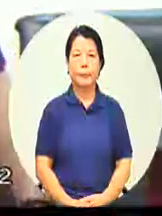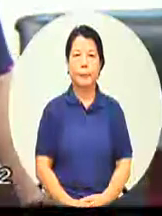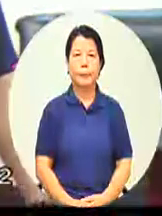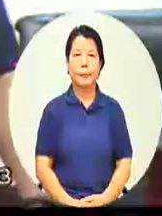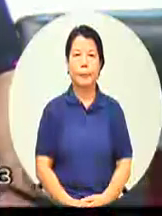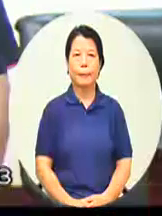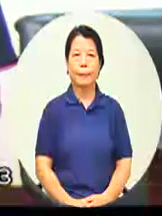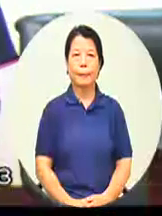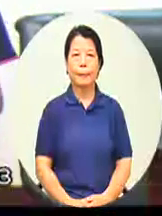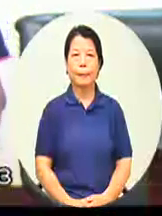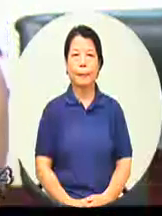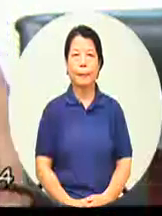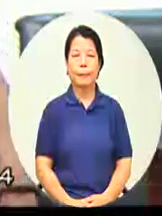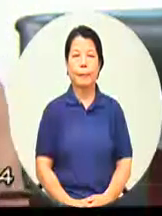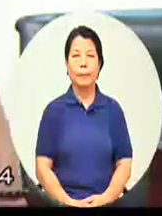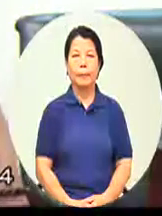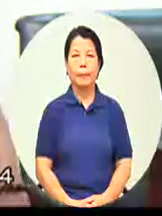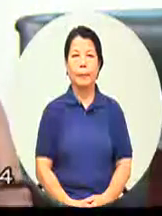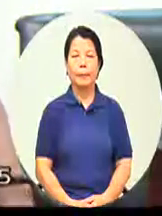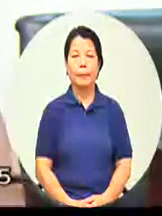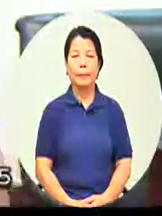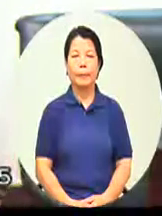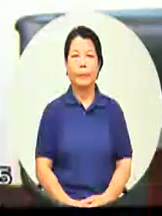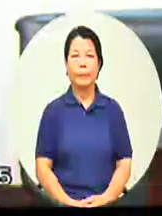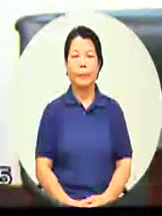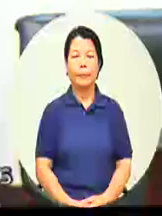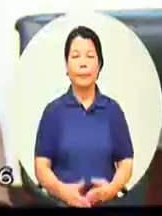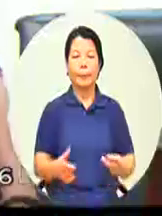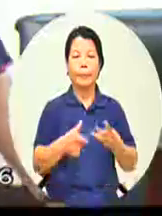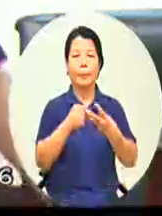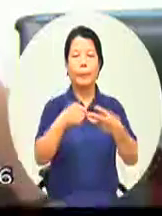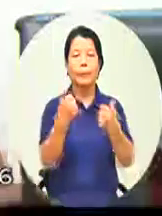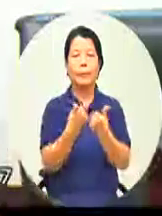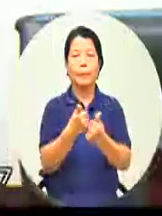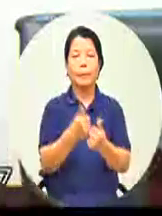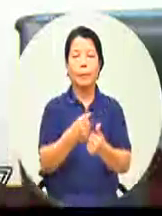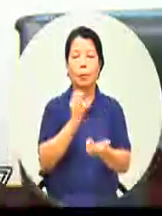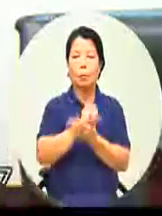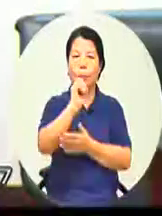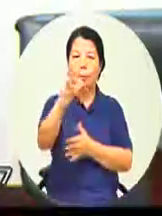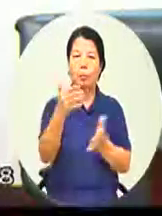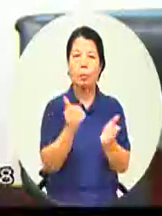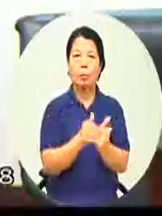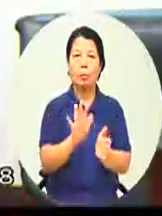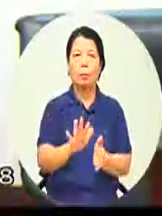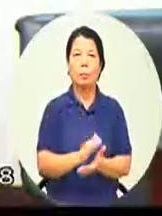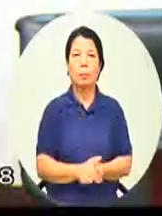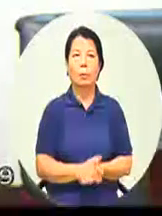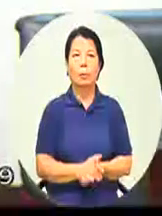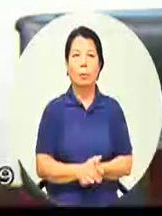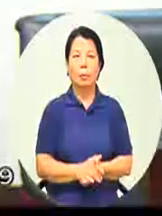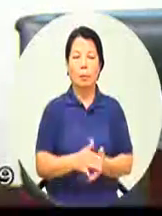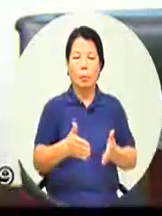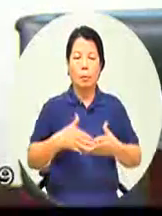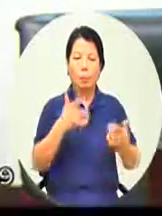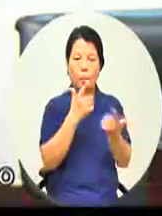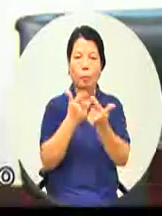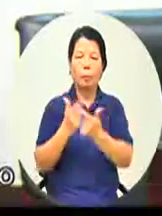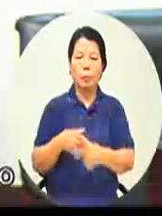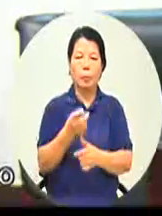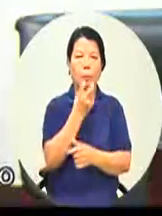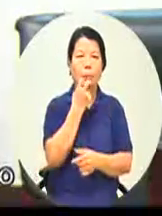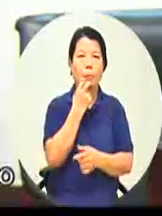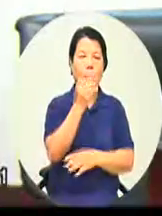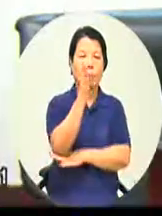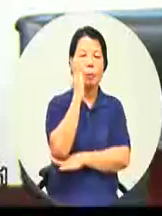还有，直接我上会期有跟我们局长提起到，我们要来去配合中央政